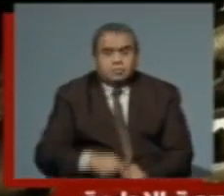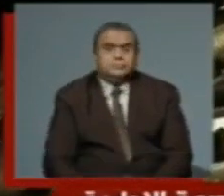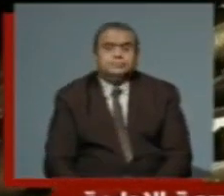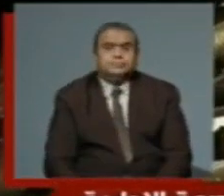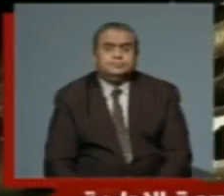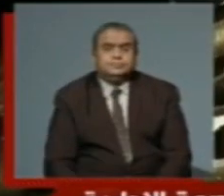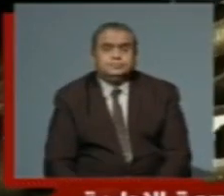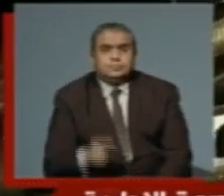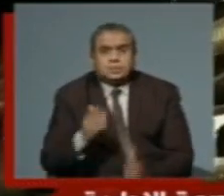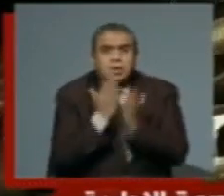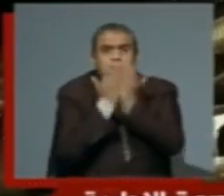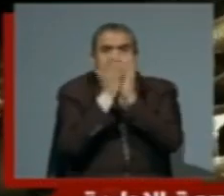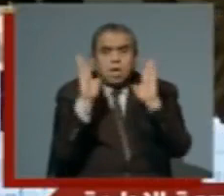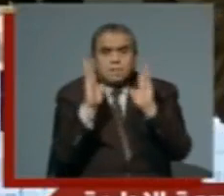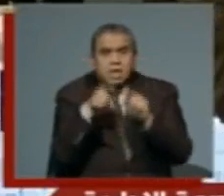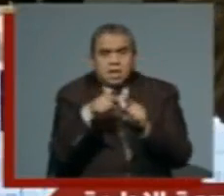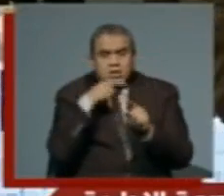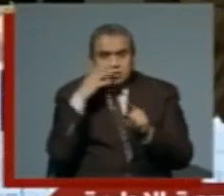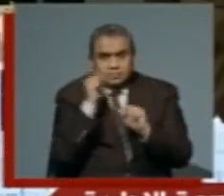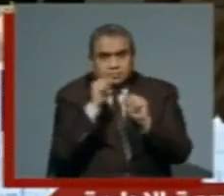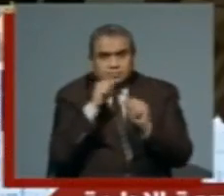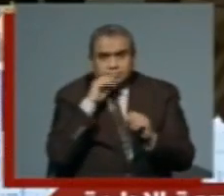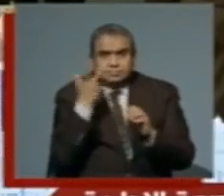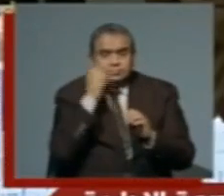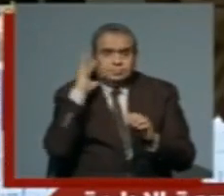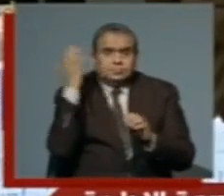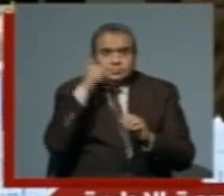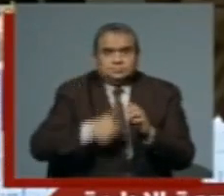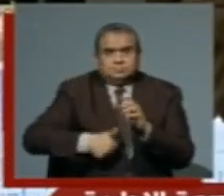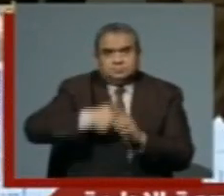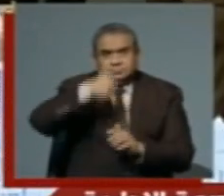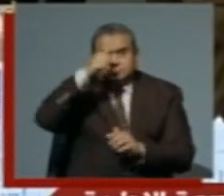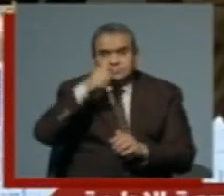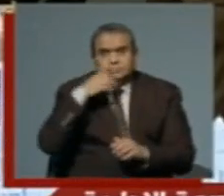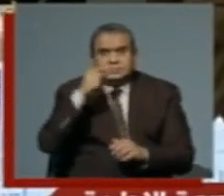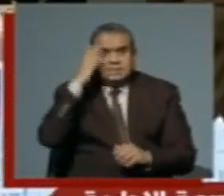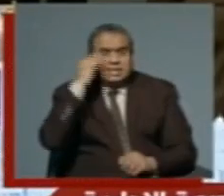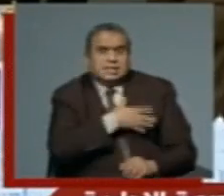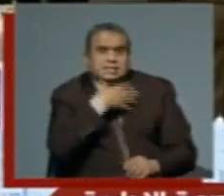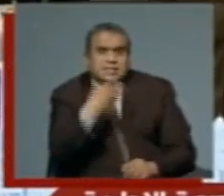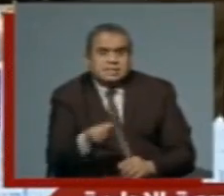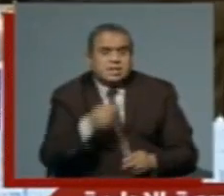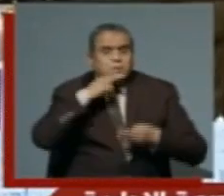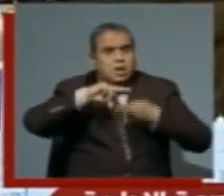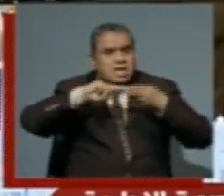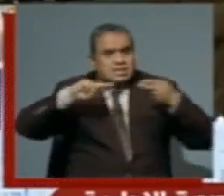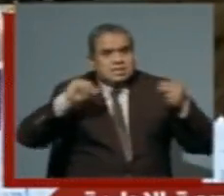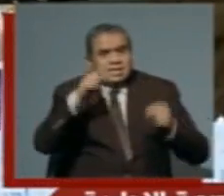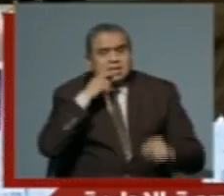نجمع بالكامل يعني دليل قوي جدا على تسامح الاسلام وعلى يعني